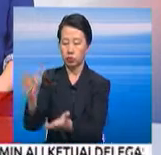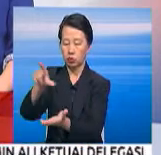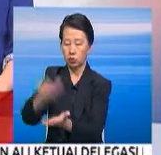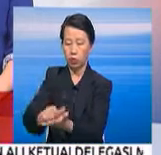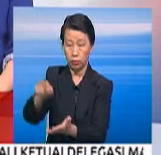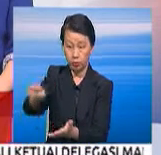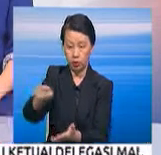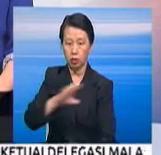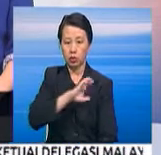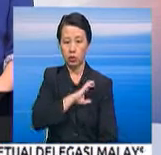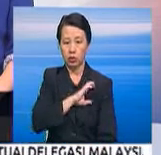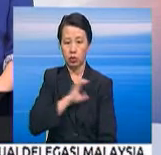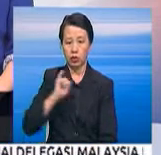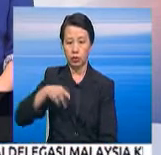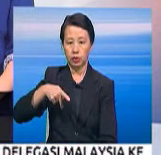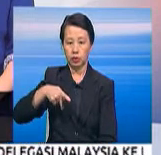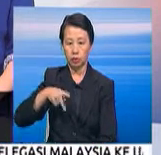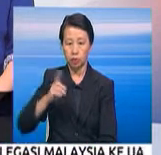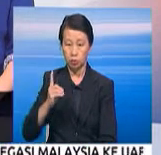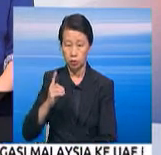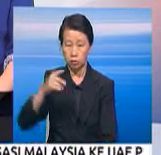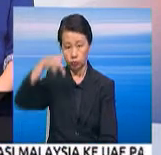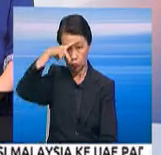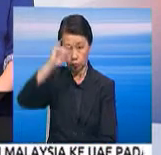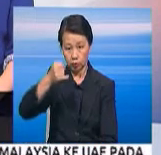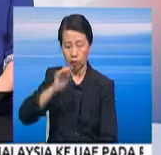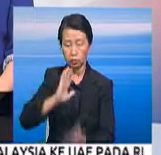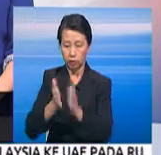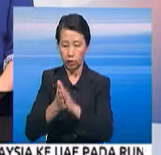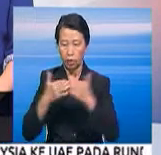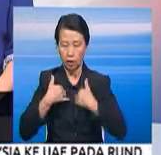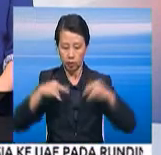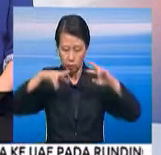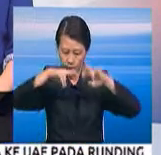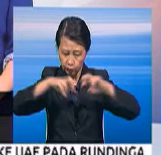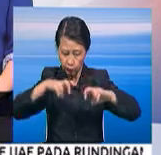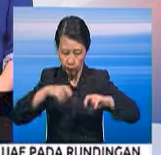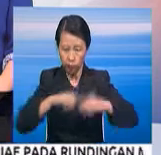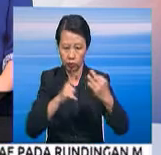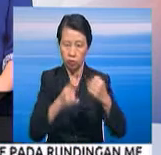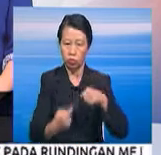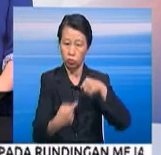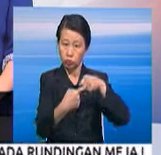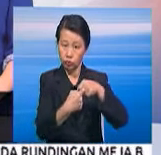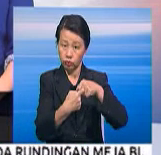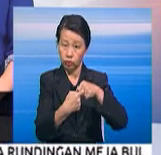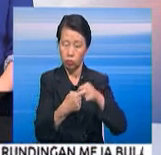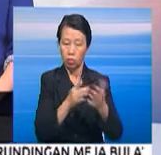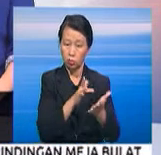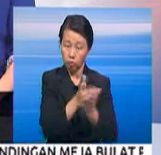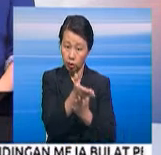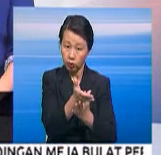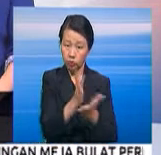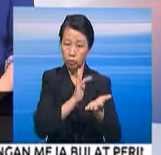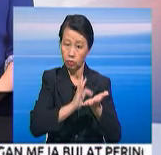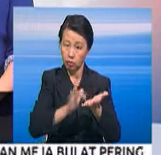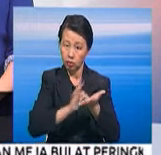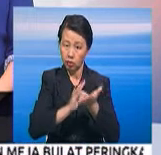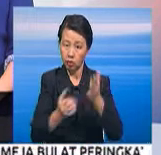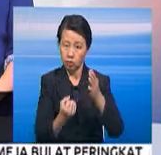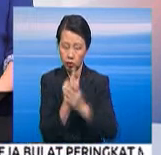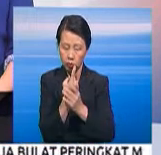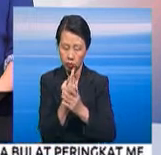Polis Daerah IPD Putrajaya supaya satu siasatan dijalankan terhadap tuduhan melalui media sosial itu yang